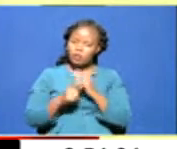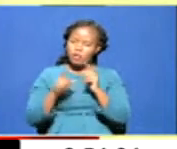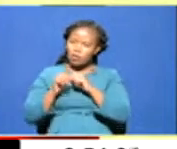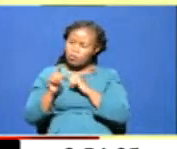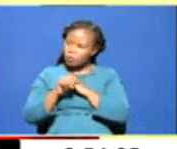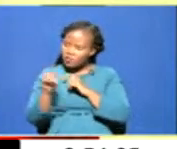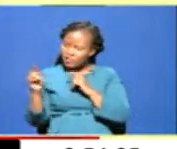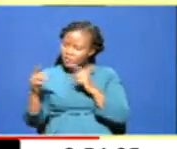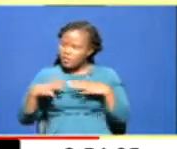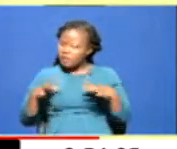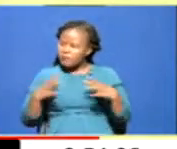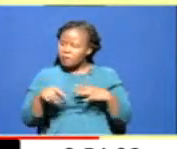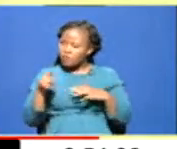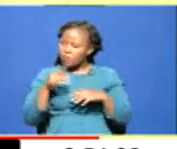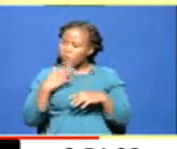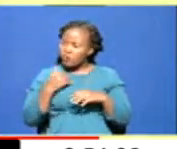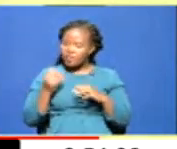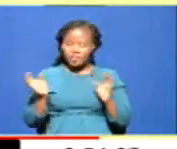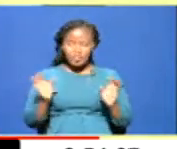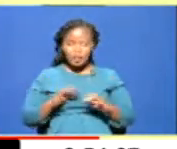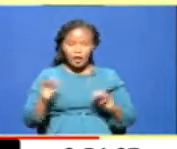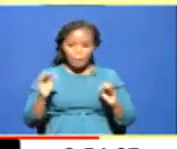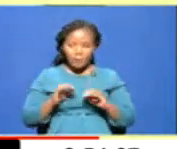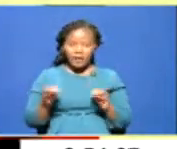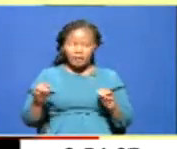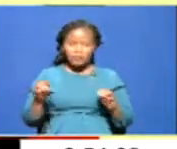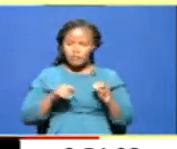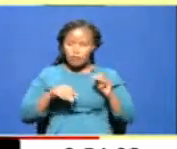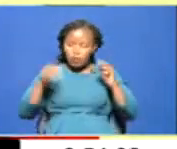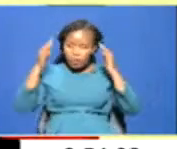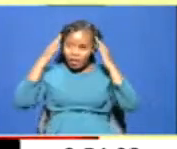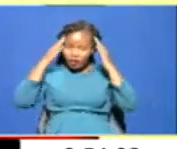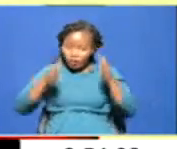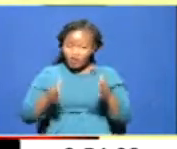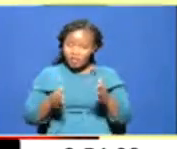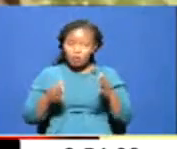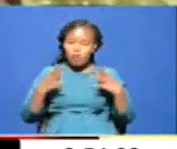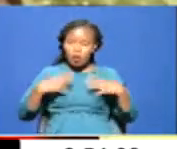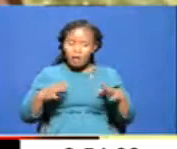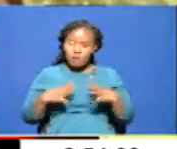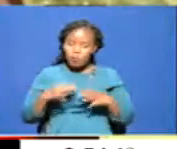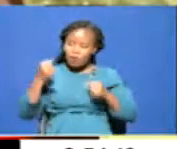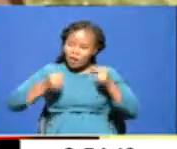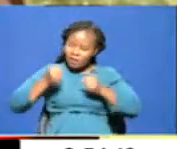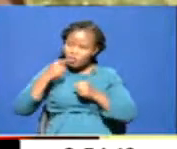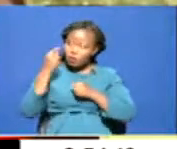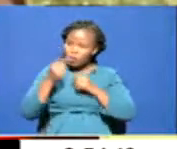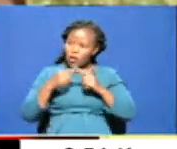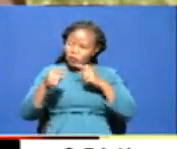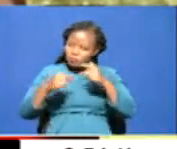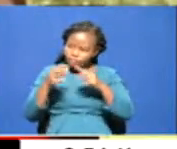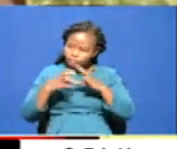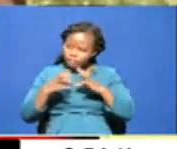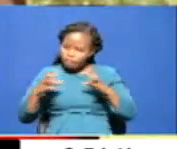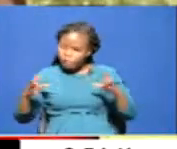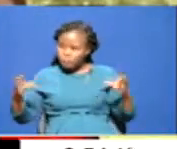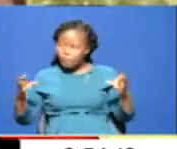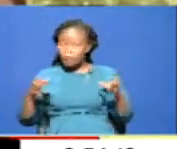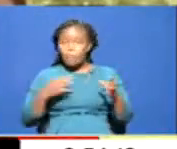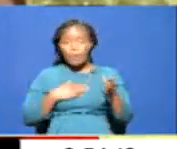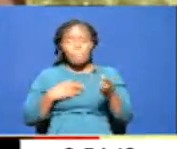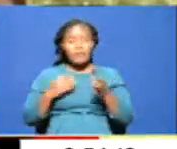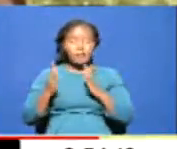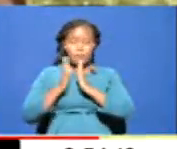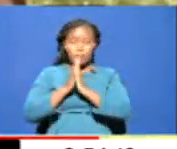want. We are looking for the athletes who are growing. Naomba tena next time akupesa iwe support.